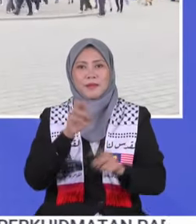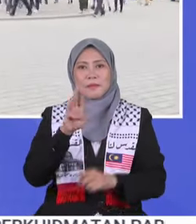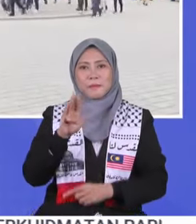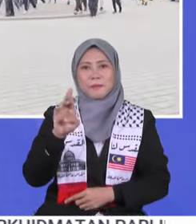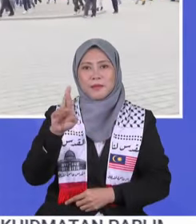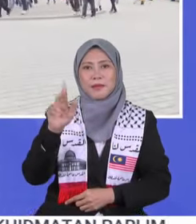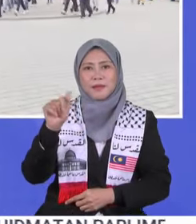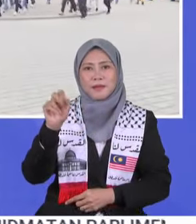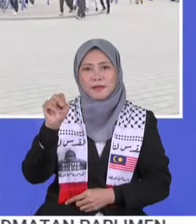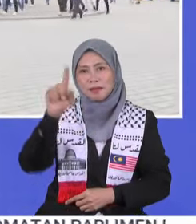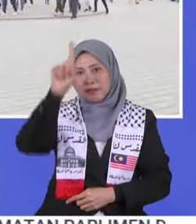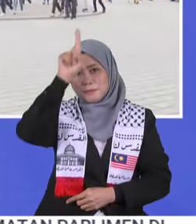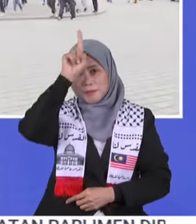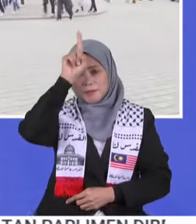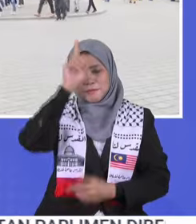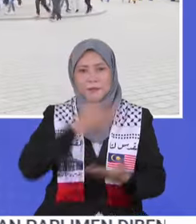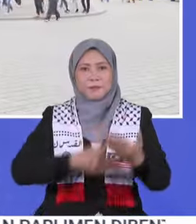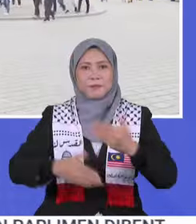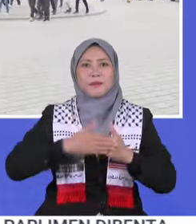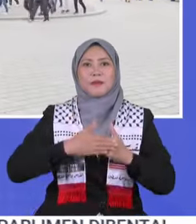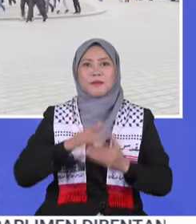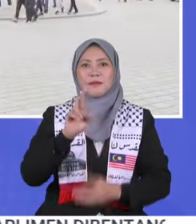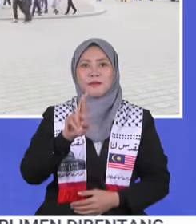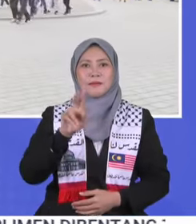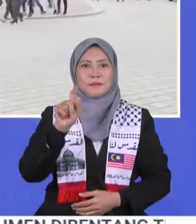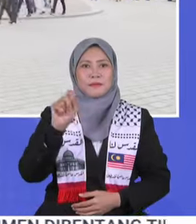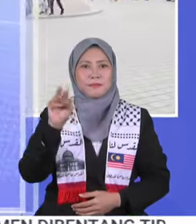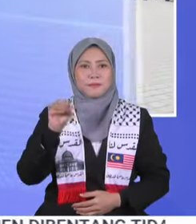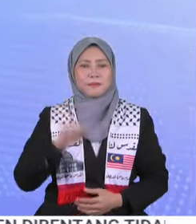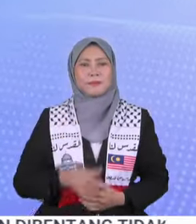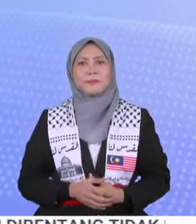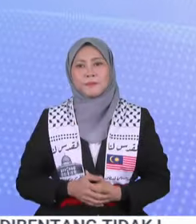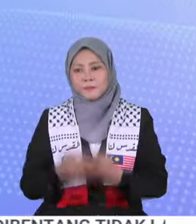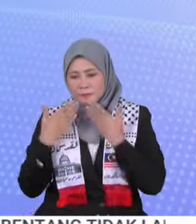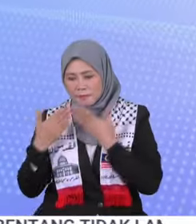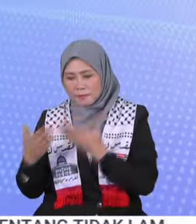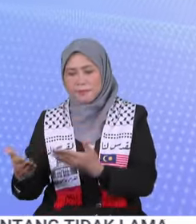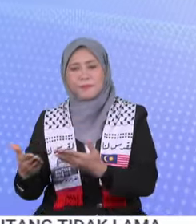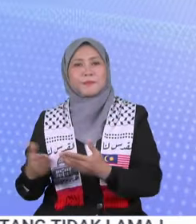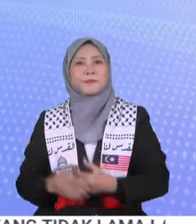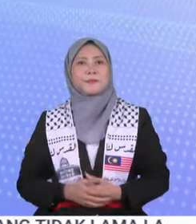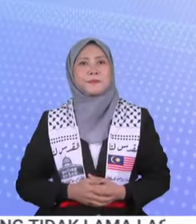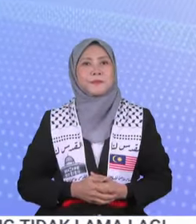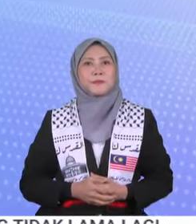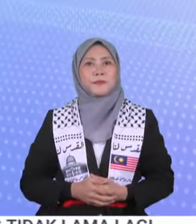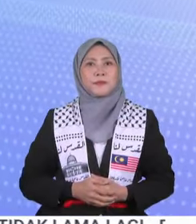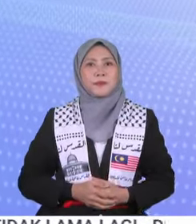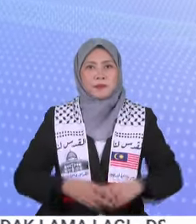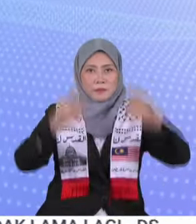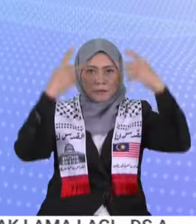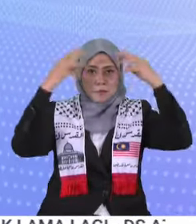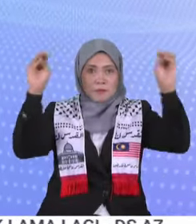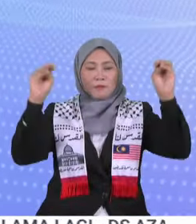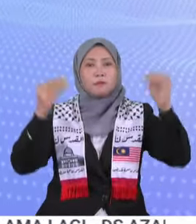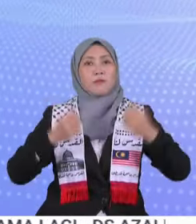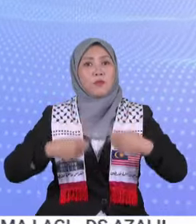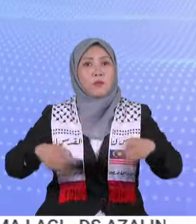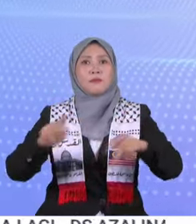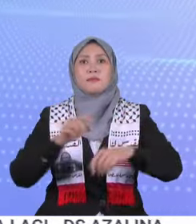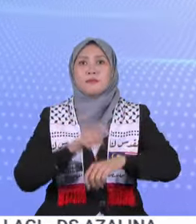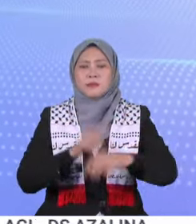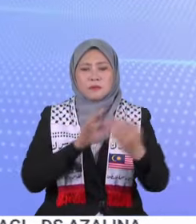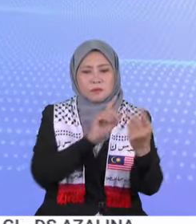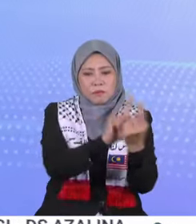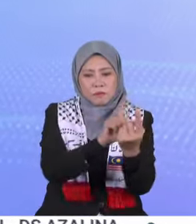Berlin, Jerman, kembali ke Angkasa Puri. Baik, terima kasih Siti Salwa. Perdana Menteri turut meluangkan masa